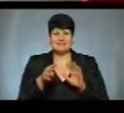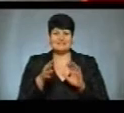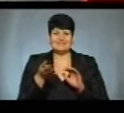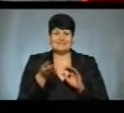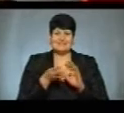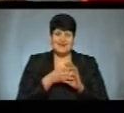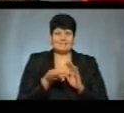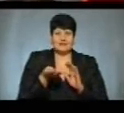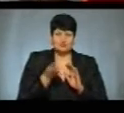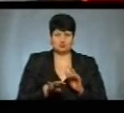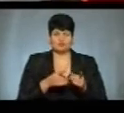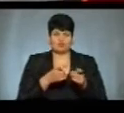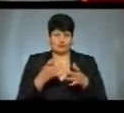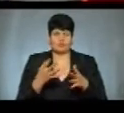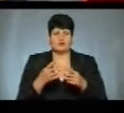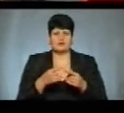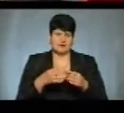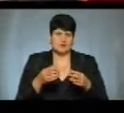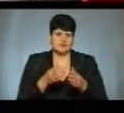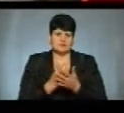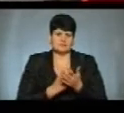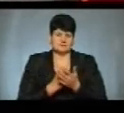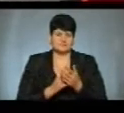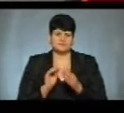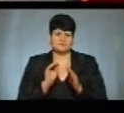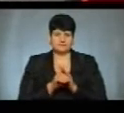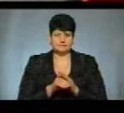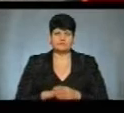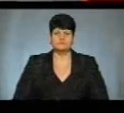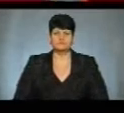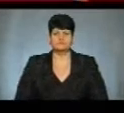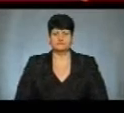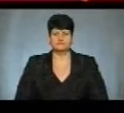і 99 боєприпасів. Про це сьогодні повідомив поліцейський Федір Біньковський.